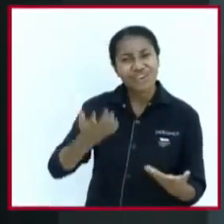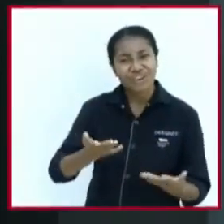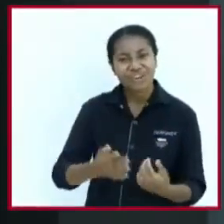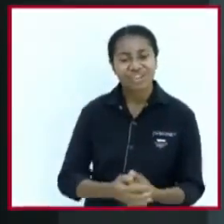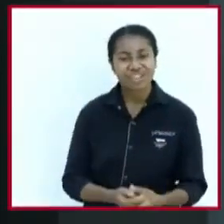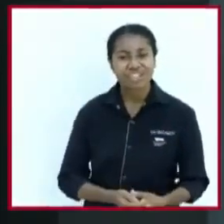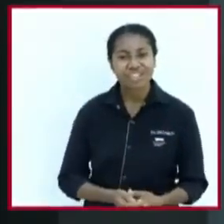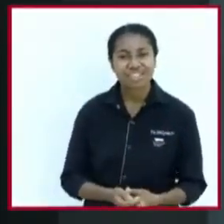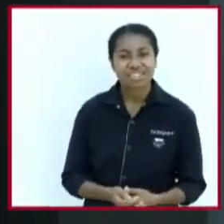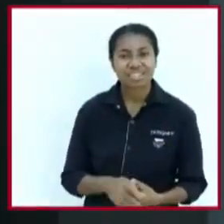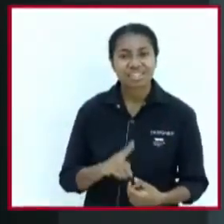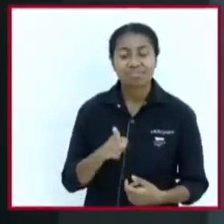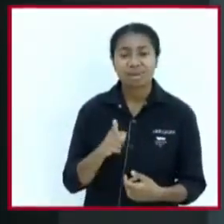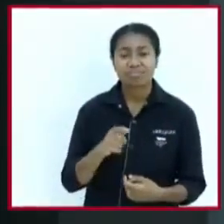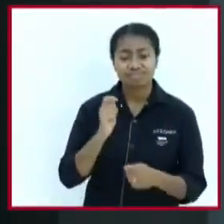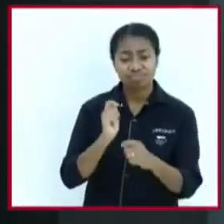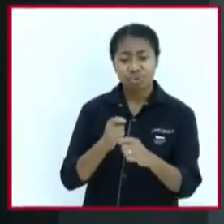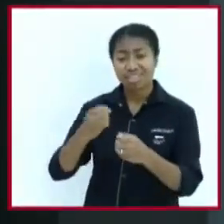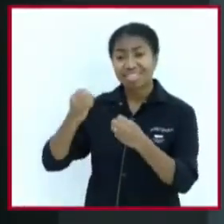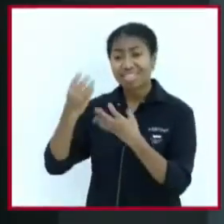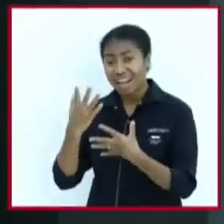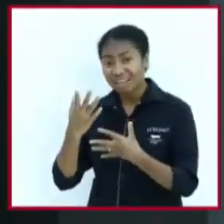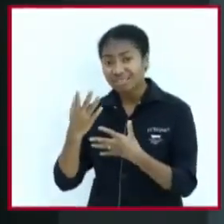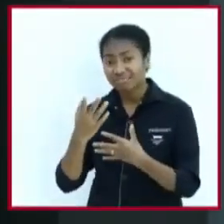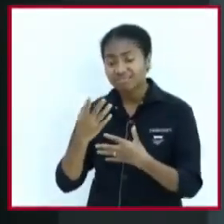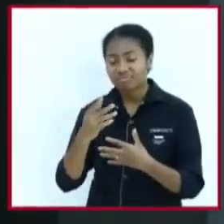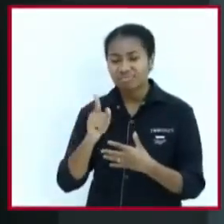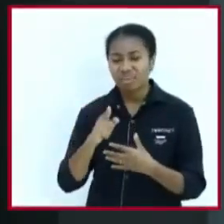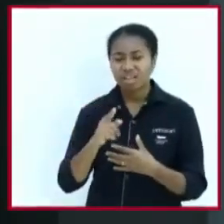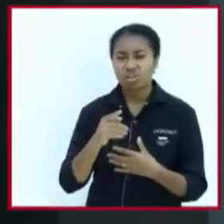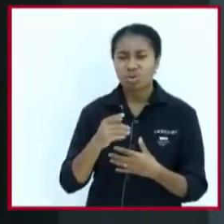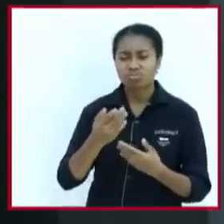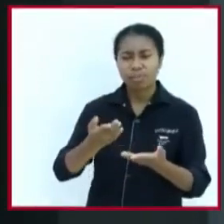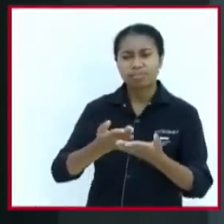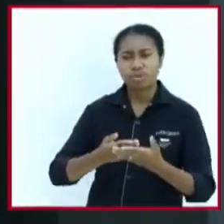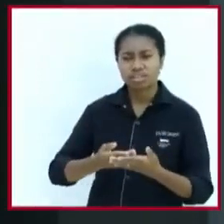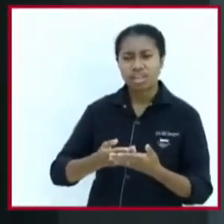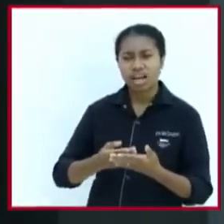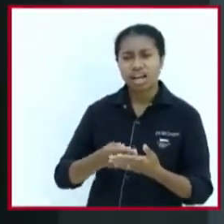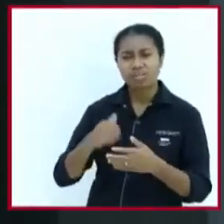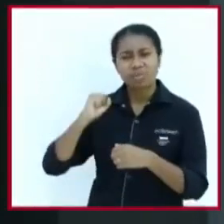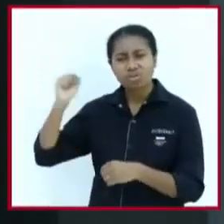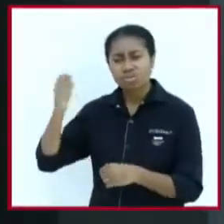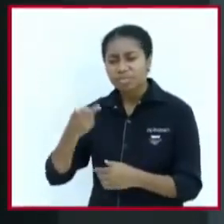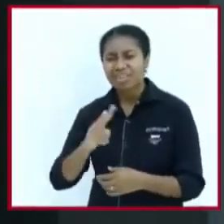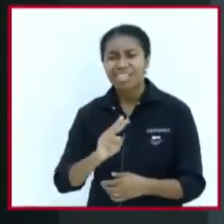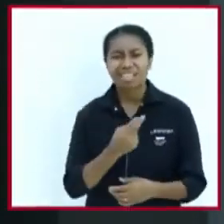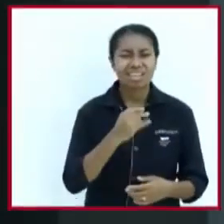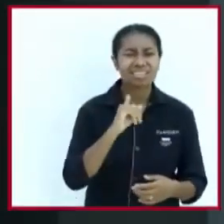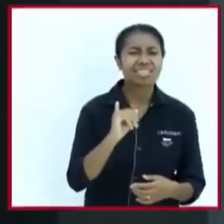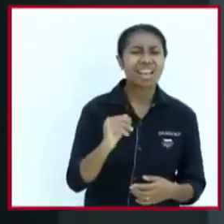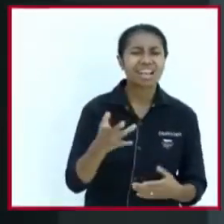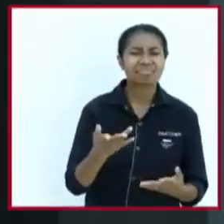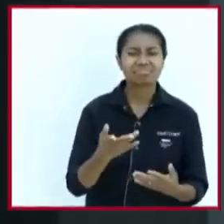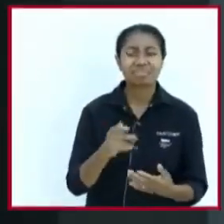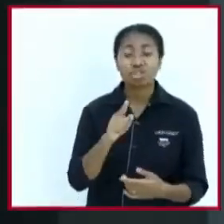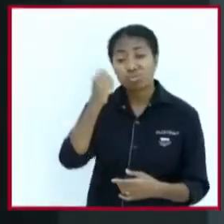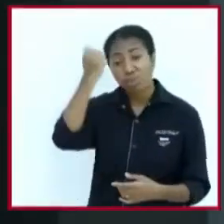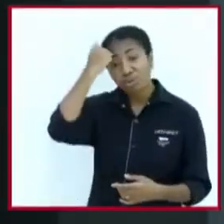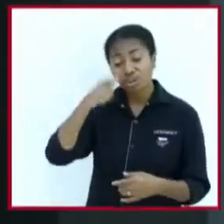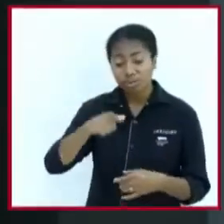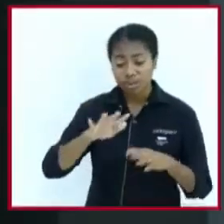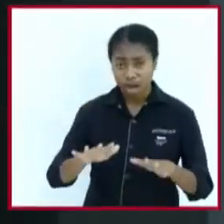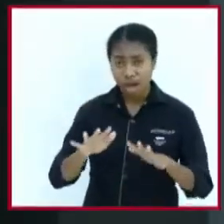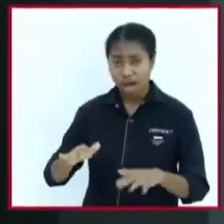terbaik dan menggantinya dengan yang jelek itu kebodohan tapi banyak orang bodoh sehingga mereka